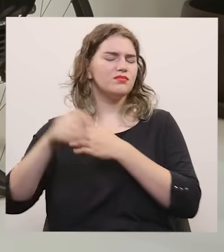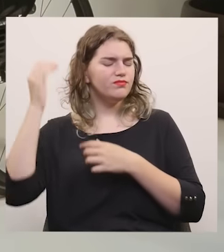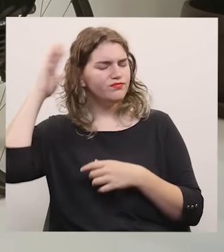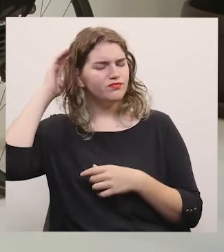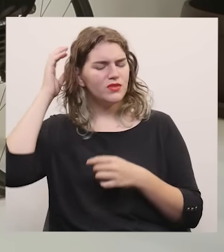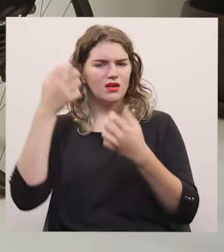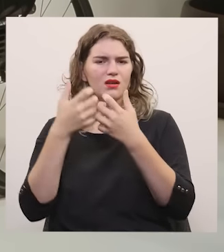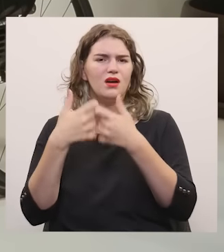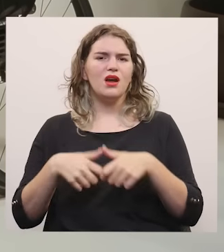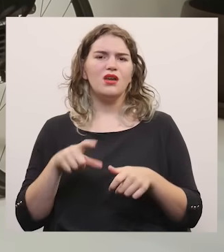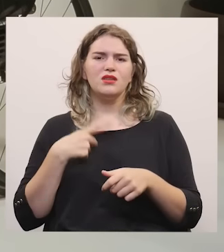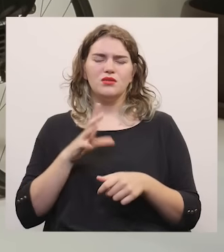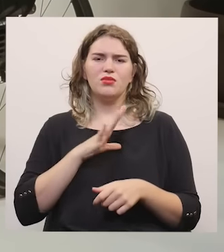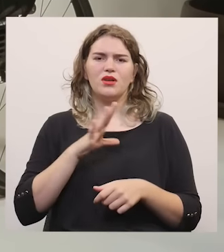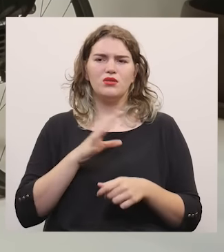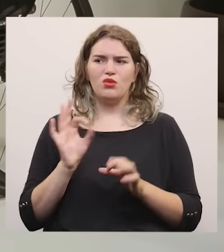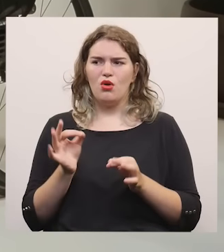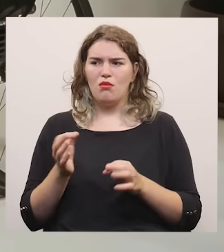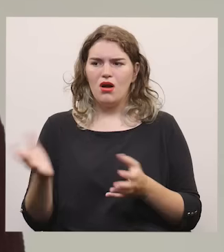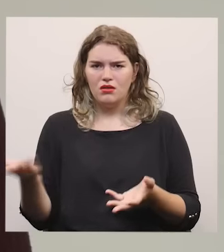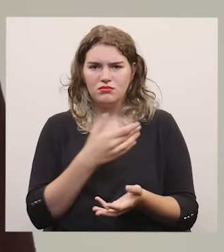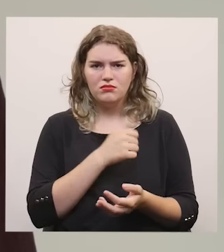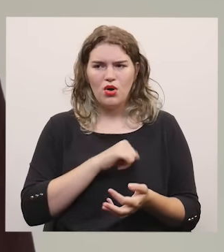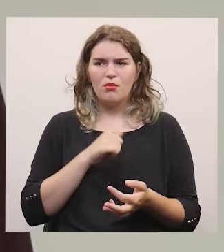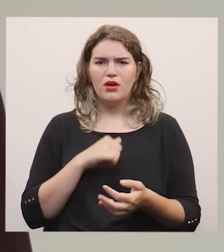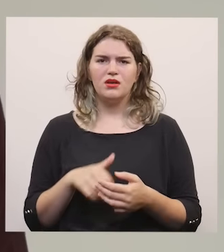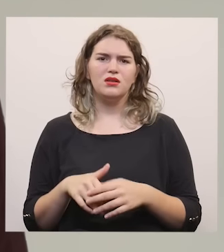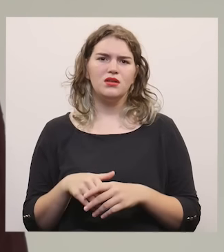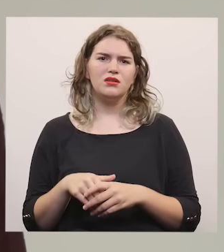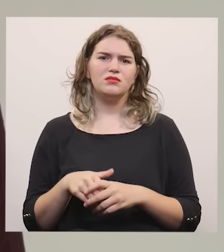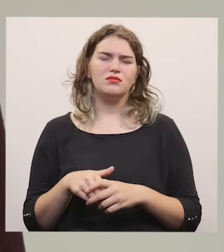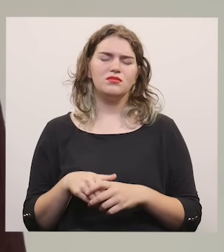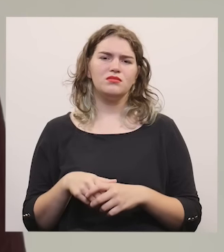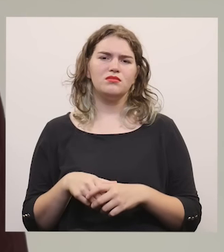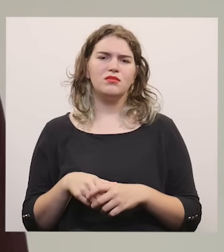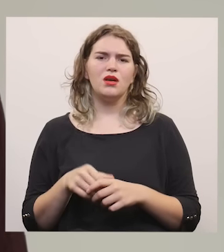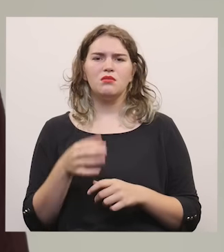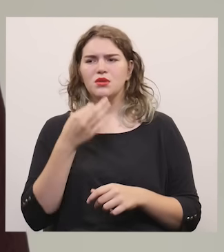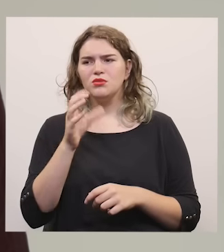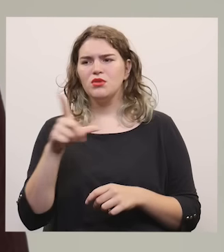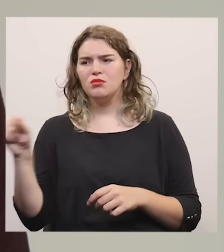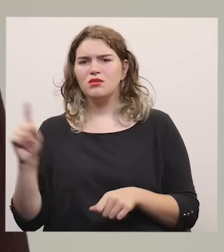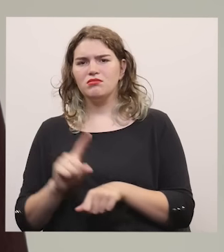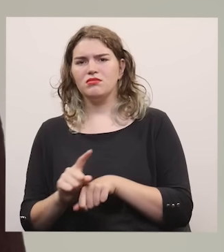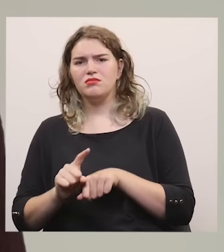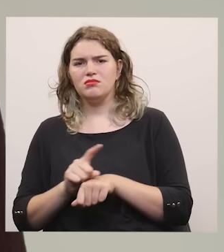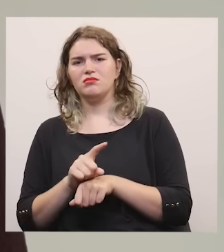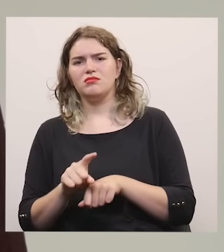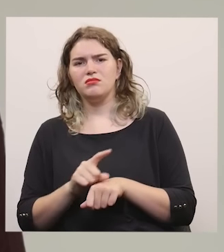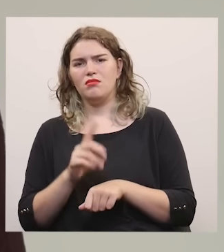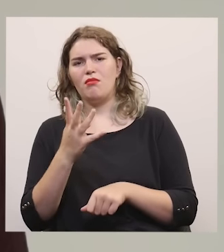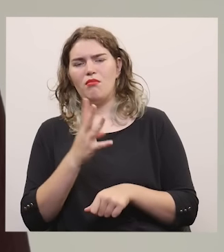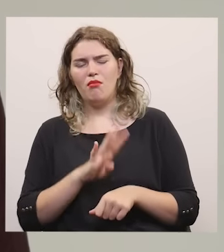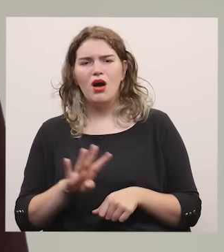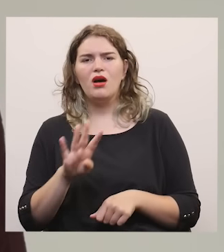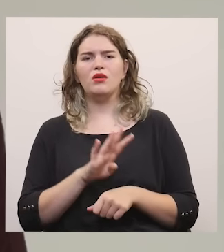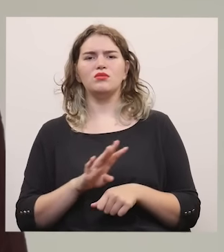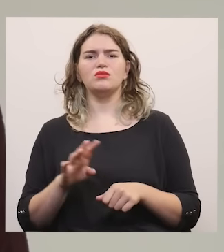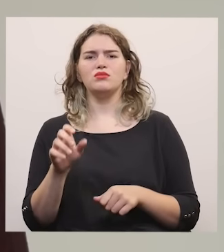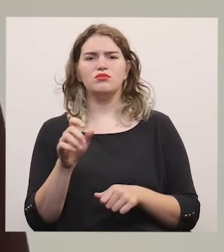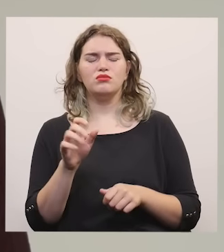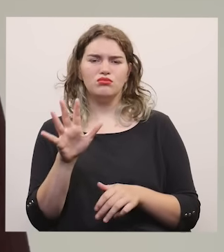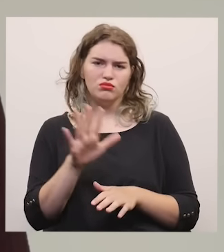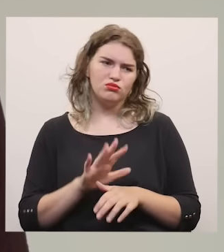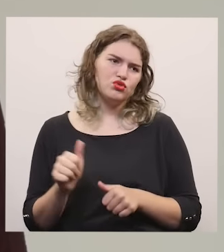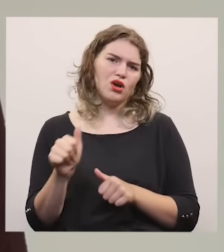cefalorahidian și este în pericol. Și da, normal, am zis să-l opereze și mi-a spus să plec, pentru că operația va dura vreo 4, 5, 6, 7